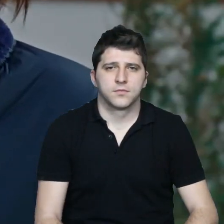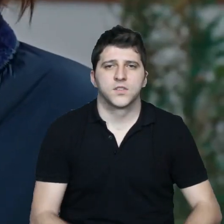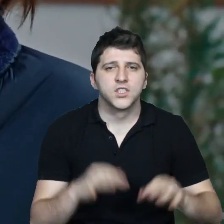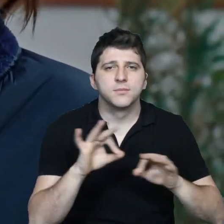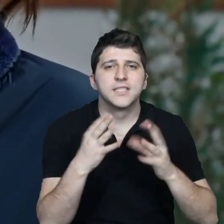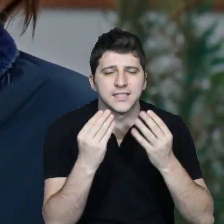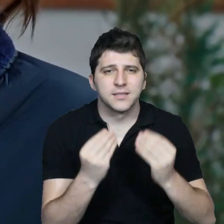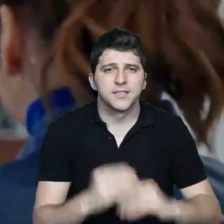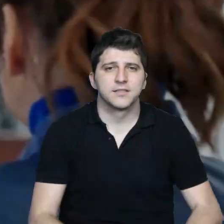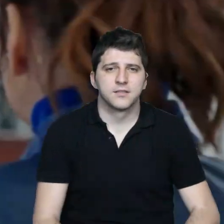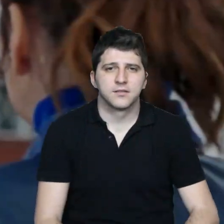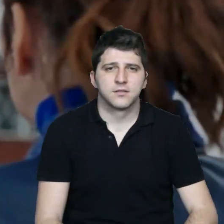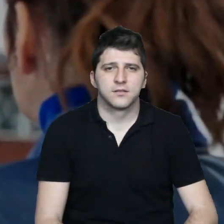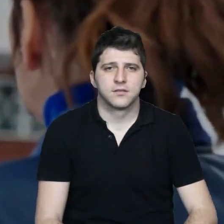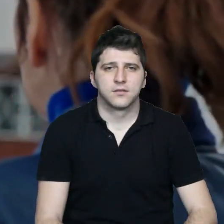Şimdi nasılsın?